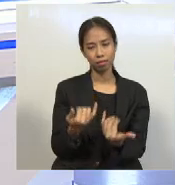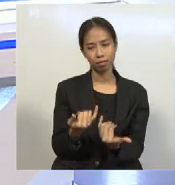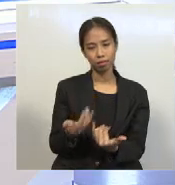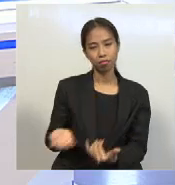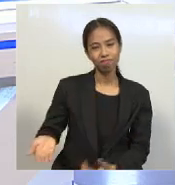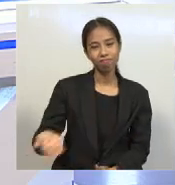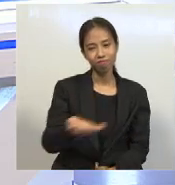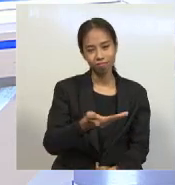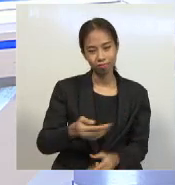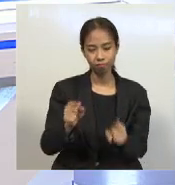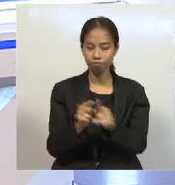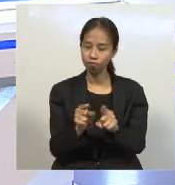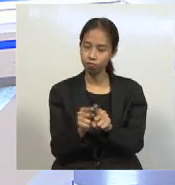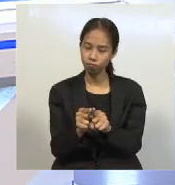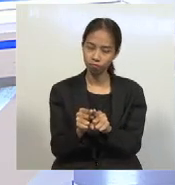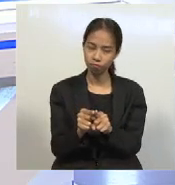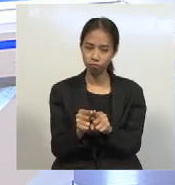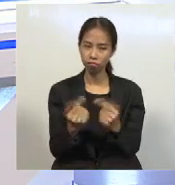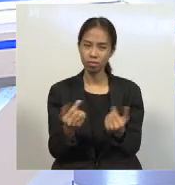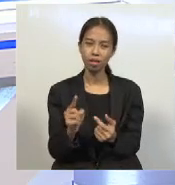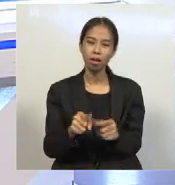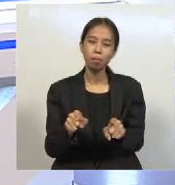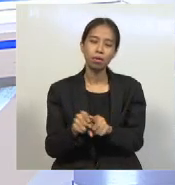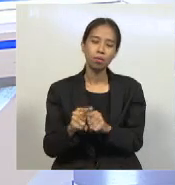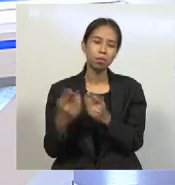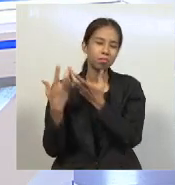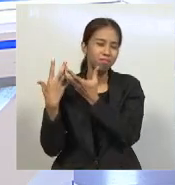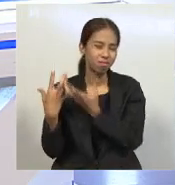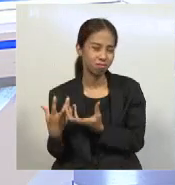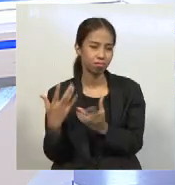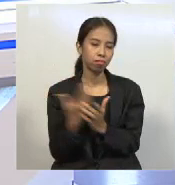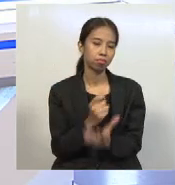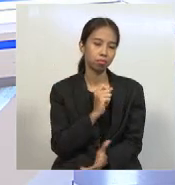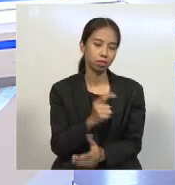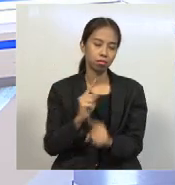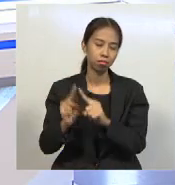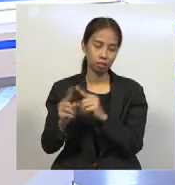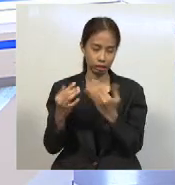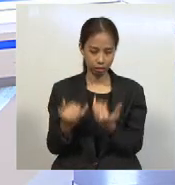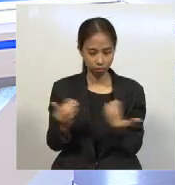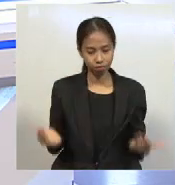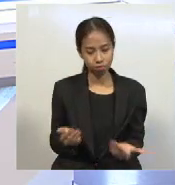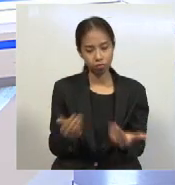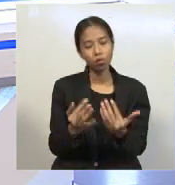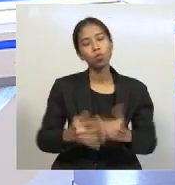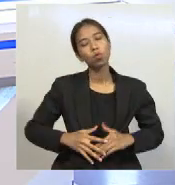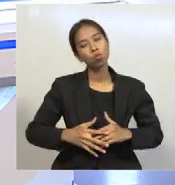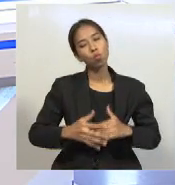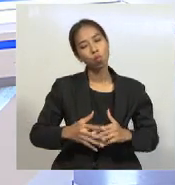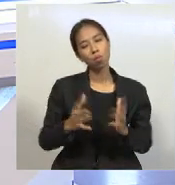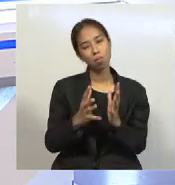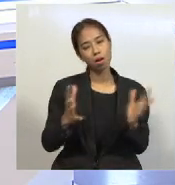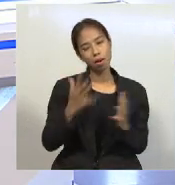ได้มีเรียกว่าบรรเทาภาระค่าใช้จ่ายแล้วก็สนับสนุนให้ประชาชนคนไทยมีลูกกันเยอะๆด้วยนะ